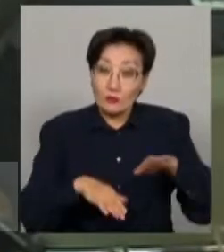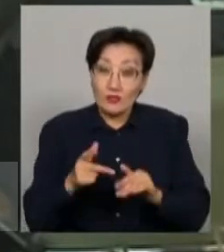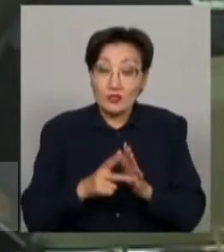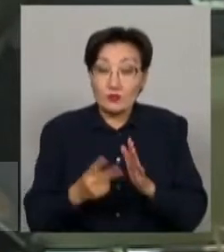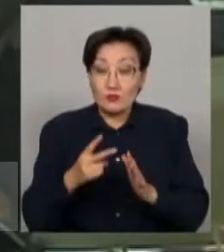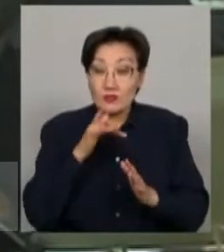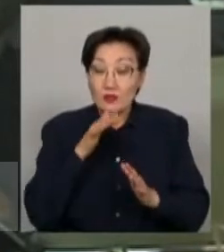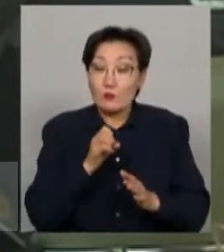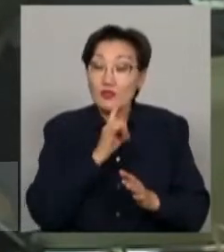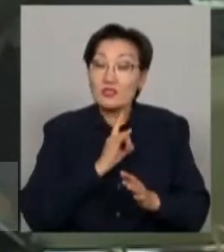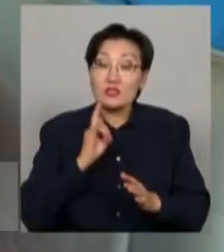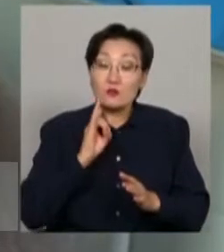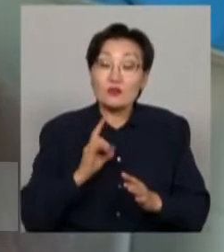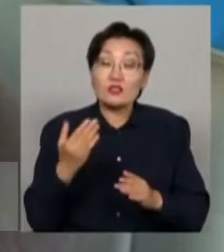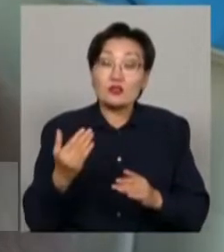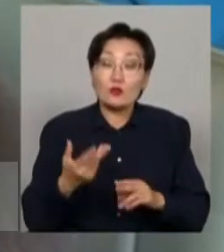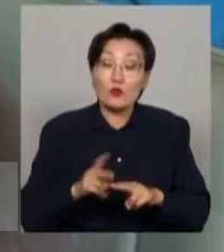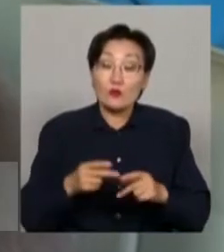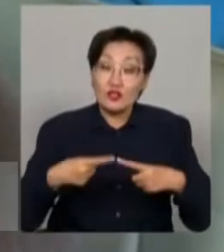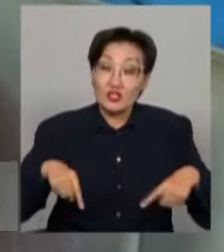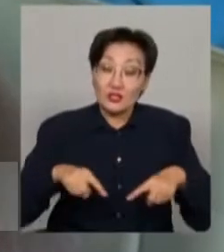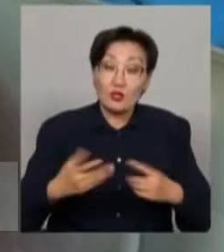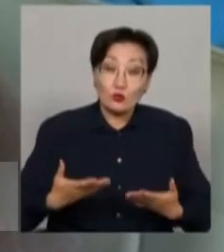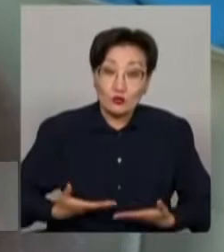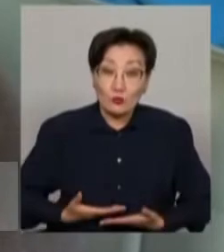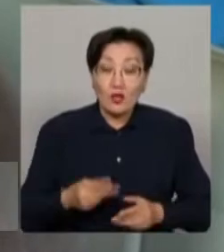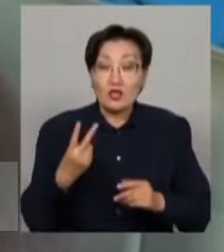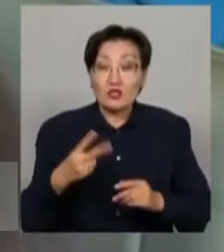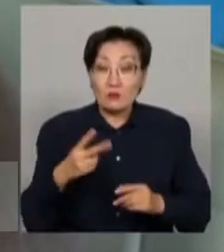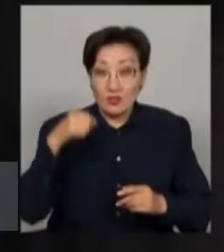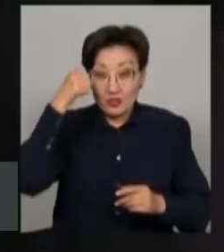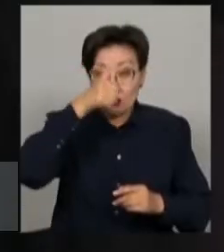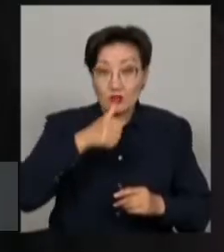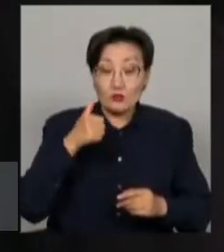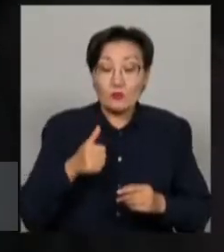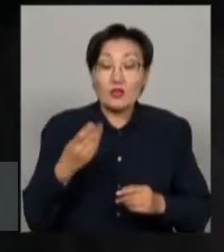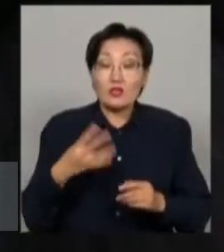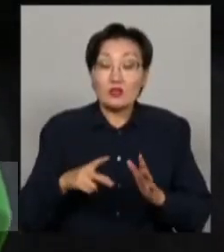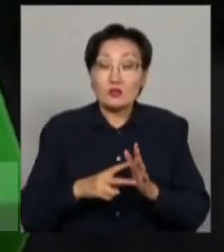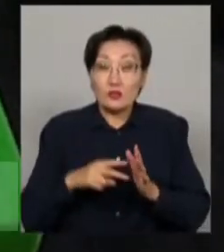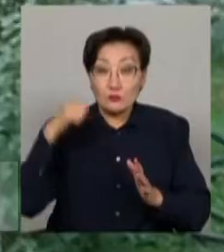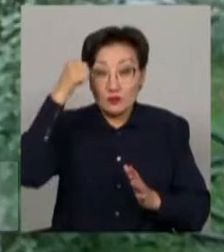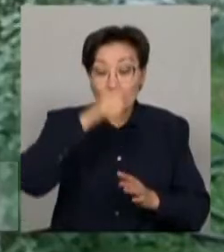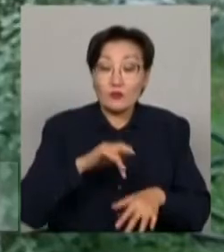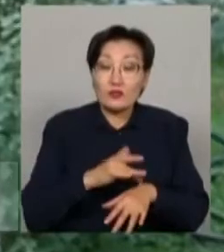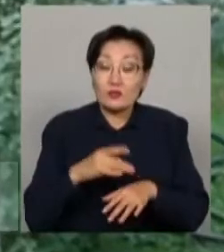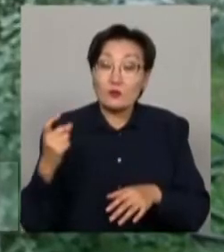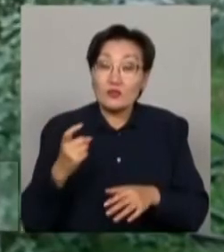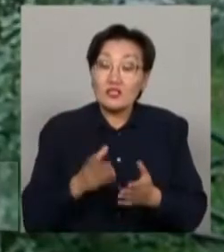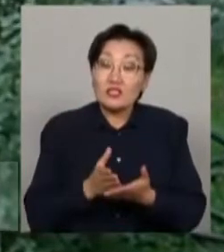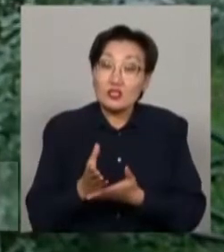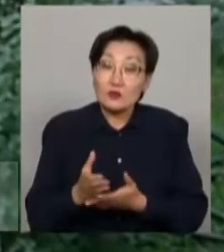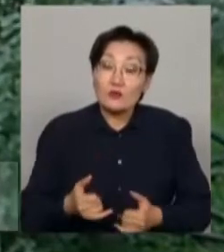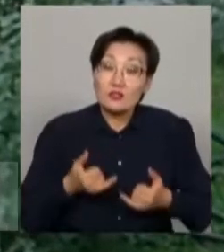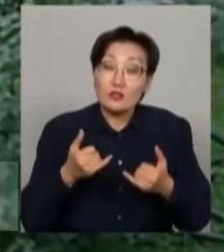87 жастағы Валентина Естремскаяның бұл орталықта тұрып жатқанына 22 жыл болыпты. 47 жыл ғұмырын коммуналдық шаруашылық жүйесіне